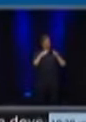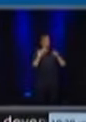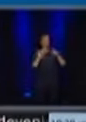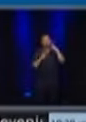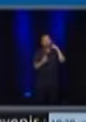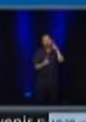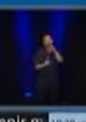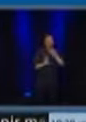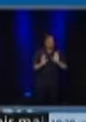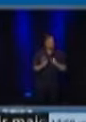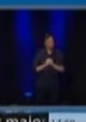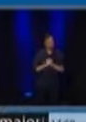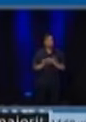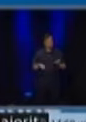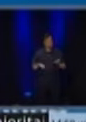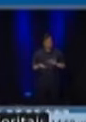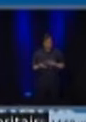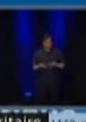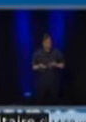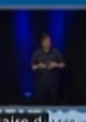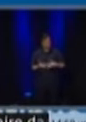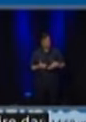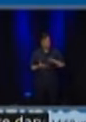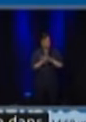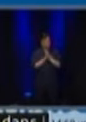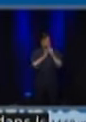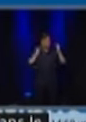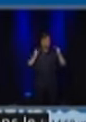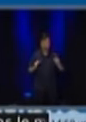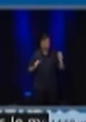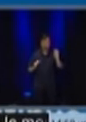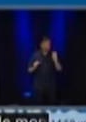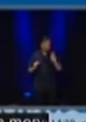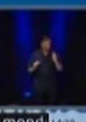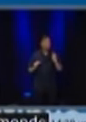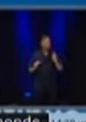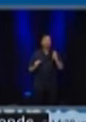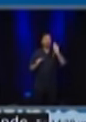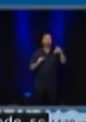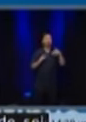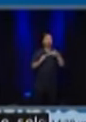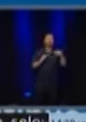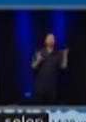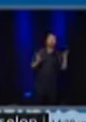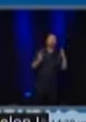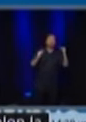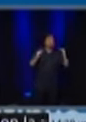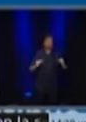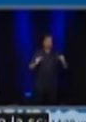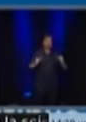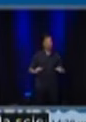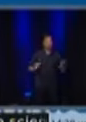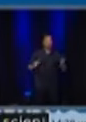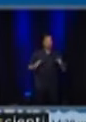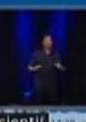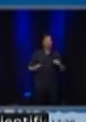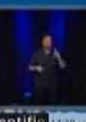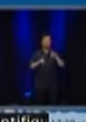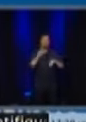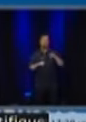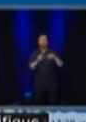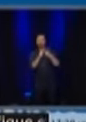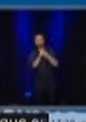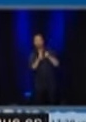jours. Il se passe quoi après? Est-ce que vous avez des plans? Est-ce qu'il y a un plan? Évidemment, c'est selon la question de